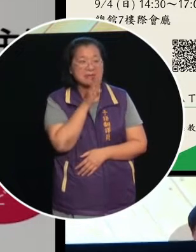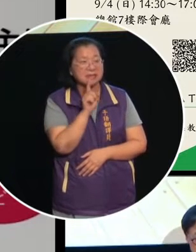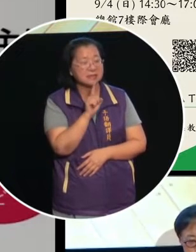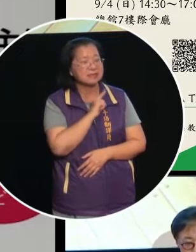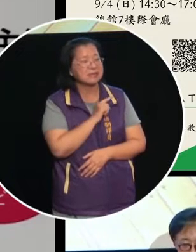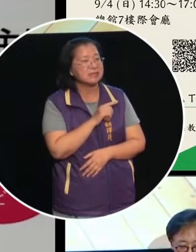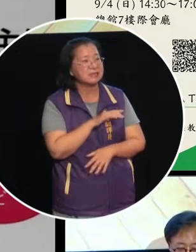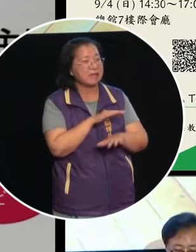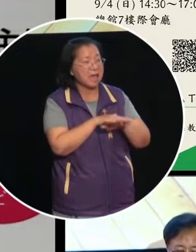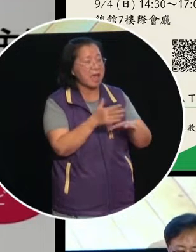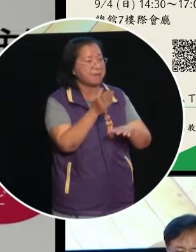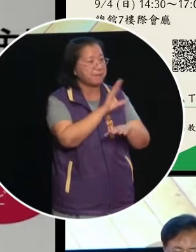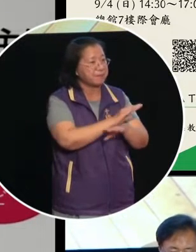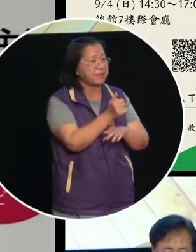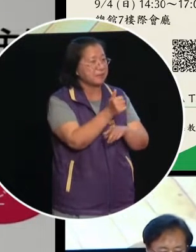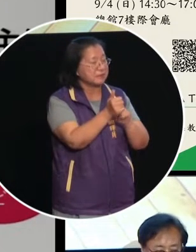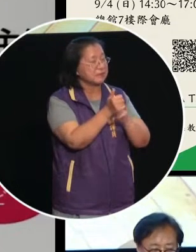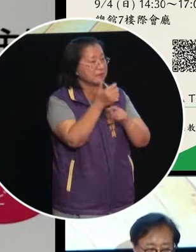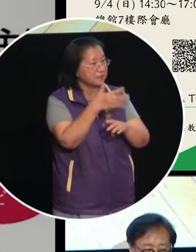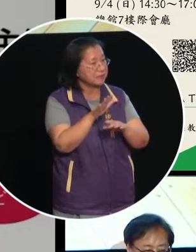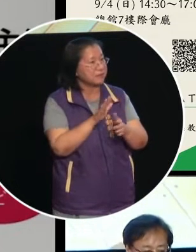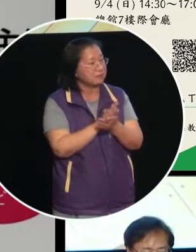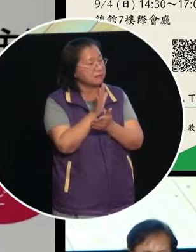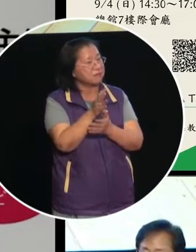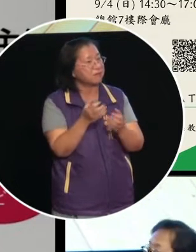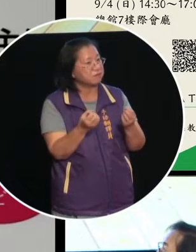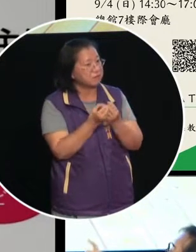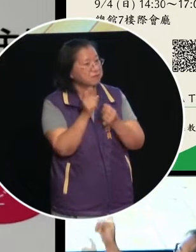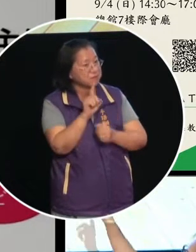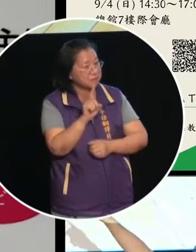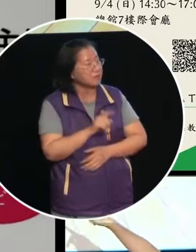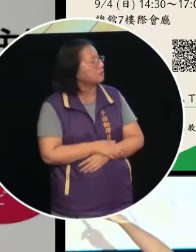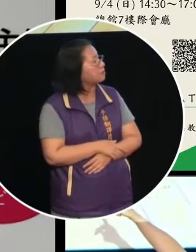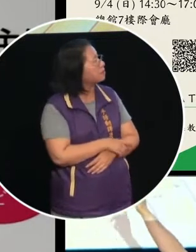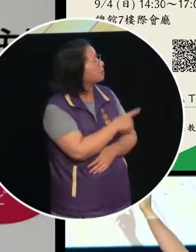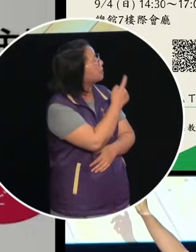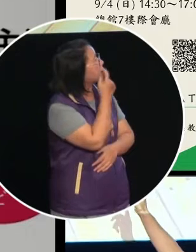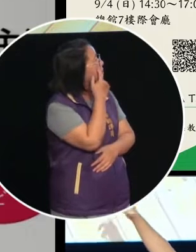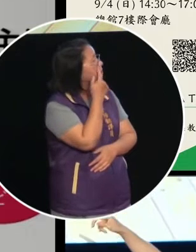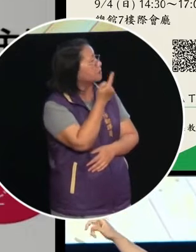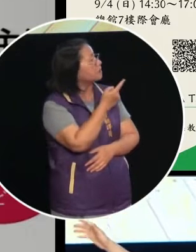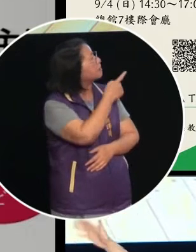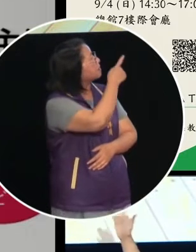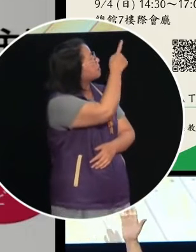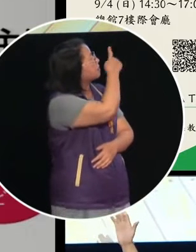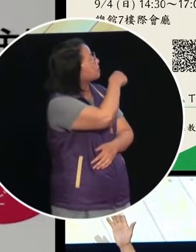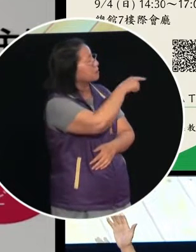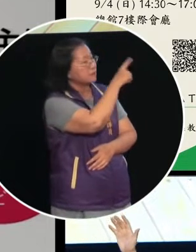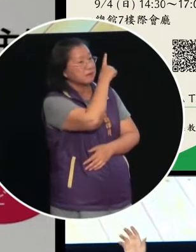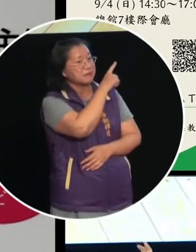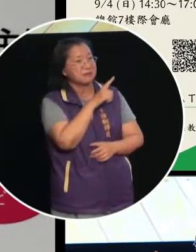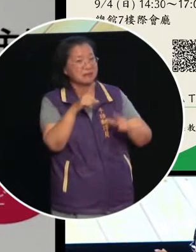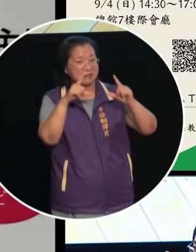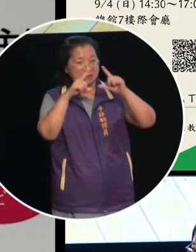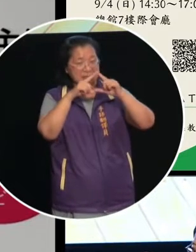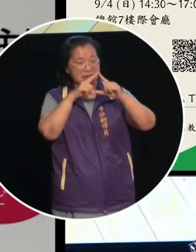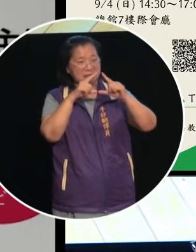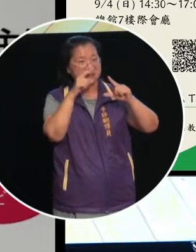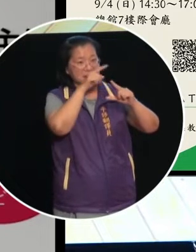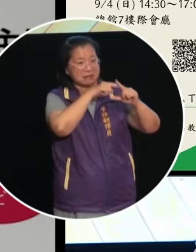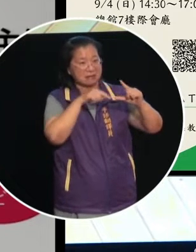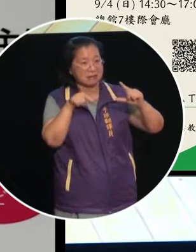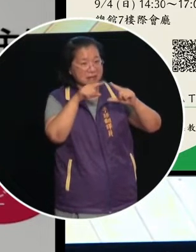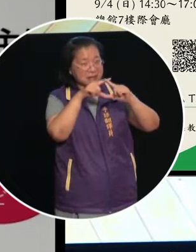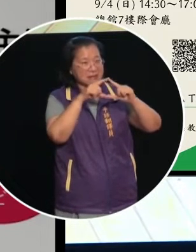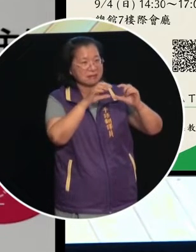先生过世后发生什么事情？出现这个新三角组成了。那很明显，